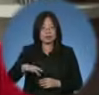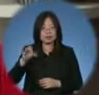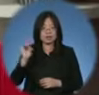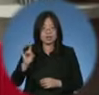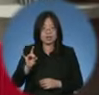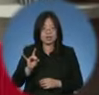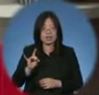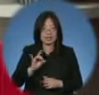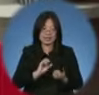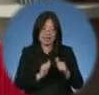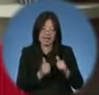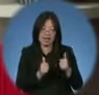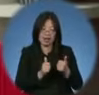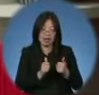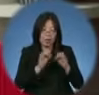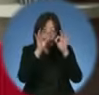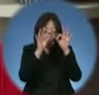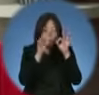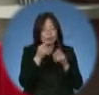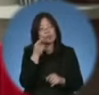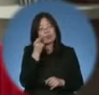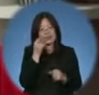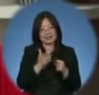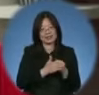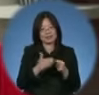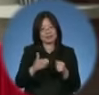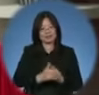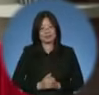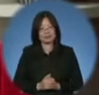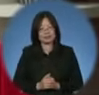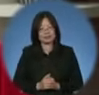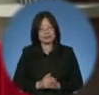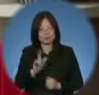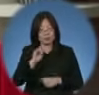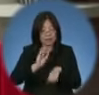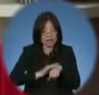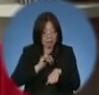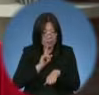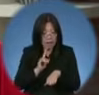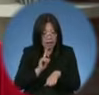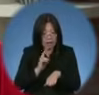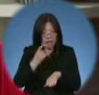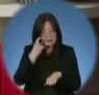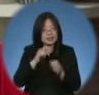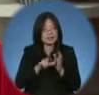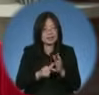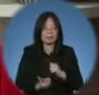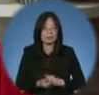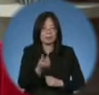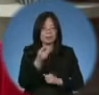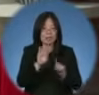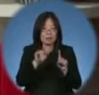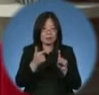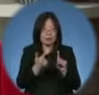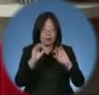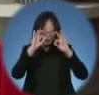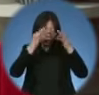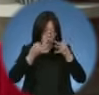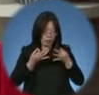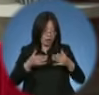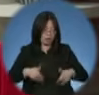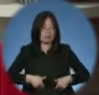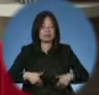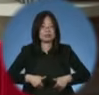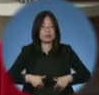일단은 달리면서 볼 수는 없으니까. 예, 예, 예. 뭐가 잘못됐다고 느꼈을 때 빨리 한 번쯤